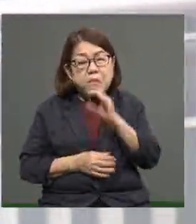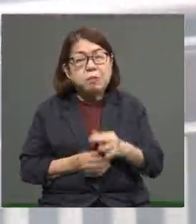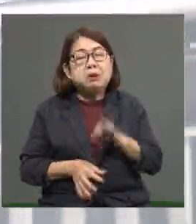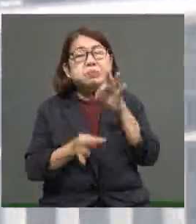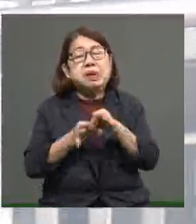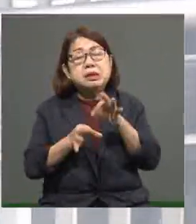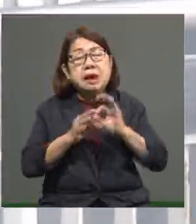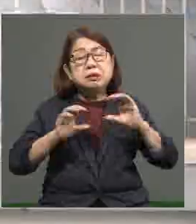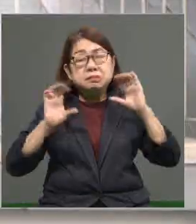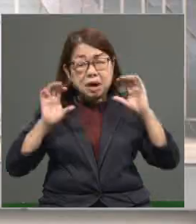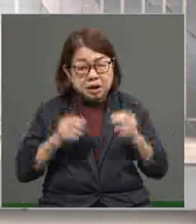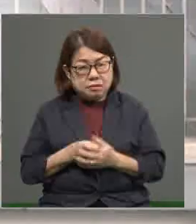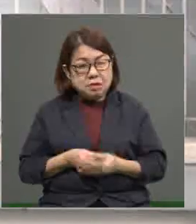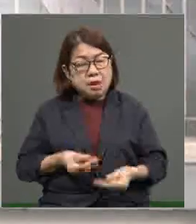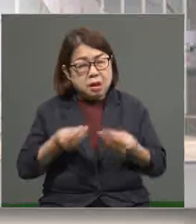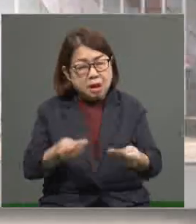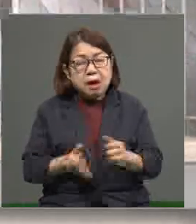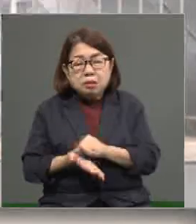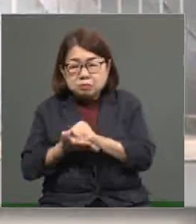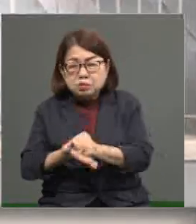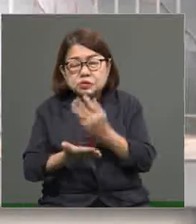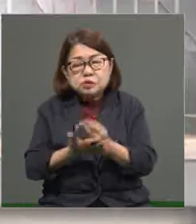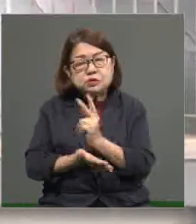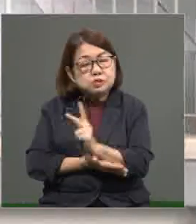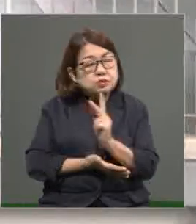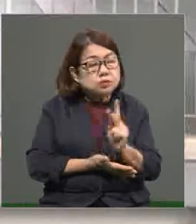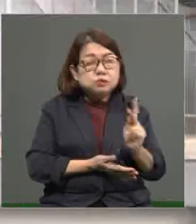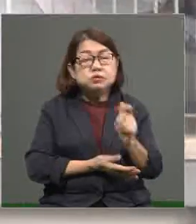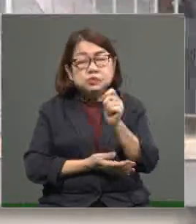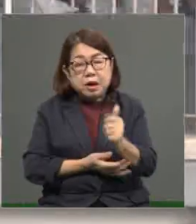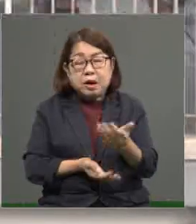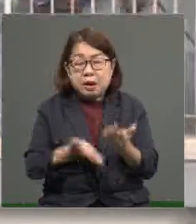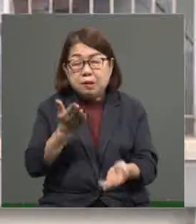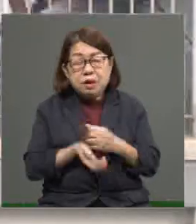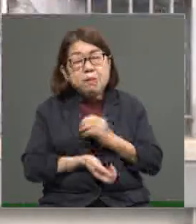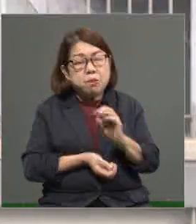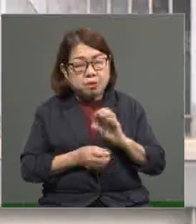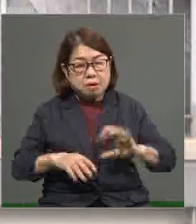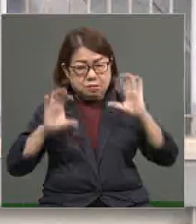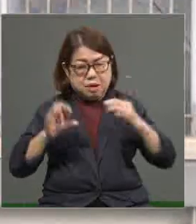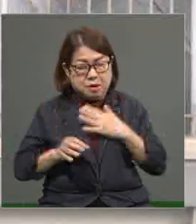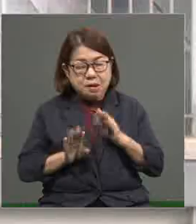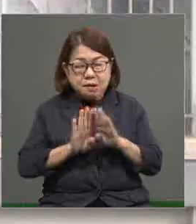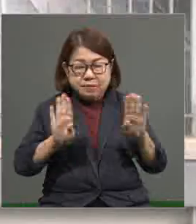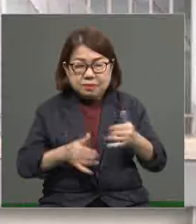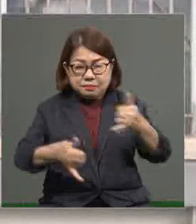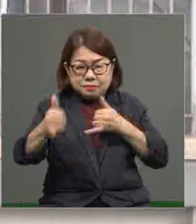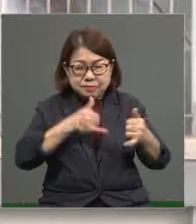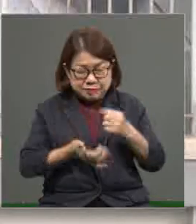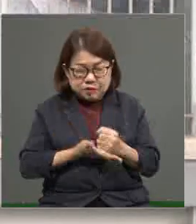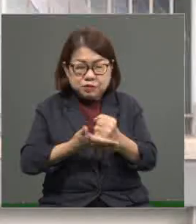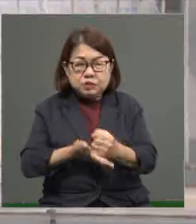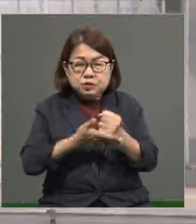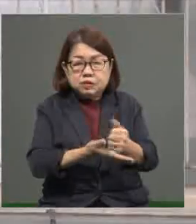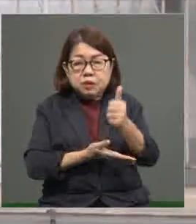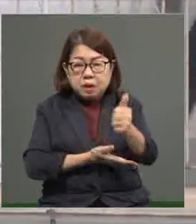เงินของรัฐไปเปิดช่องทางให้บริการสินเชื่อต่างๆหรือว่าอ้างเป็นหน่วยงานรัฐเปิดให้บริการให้ความช่วยเหลือต่างๆก็